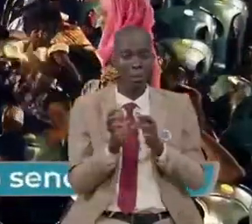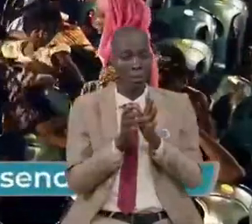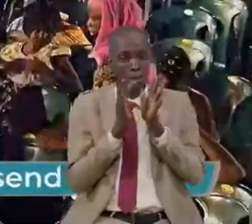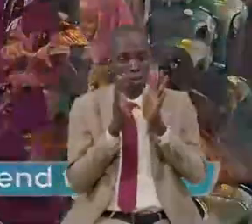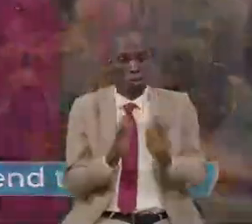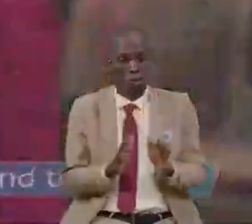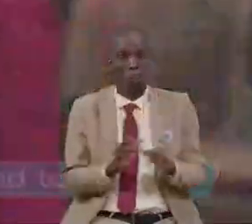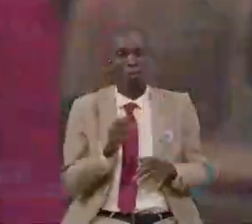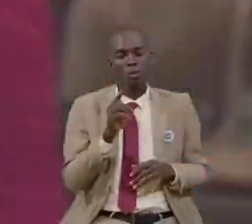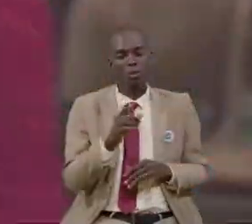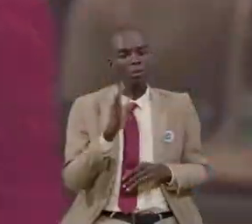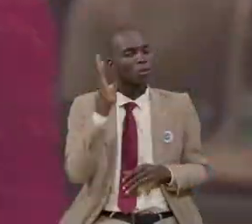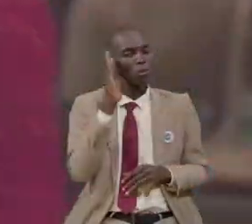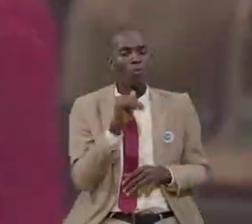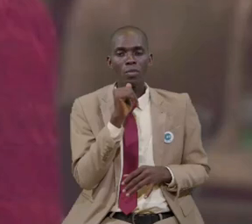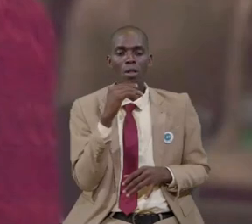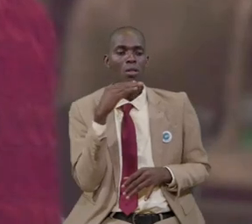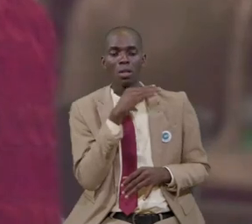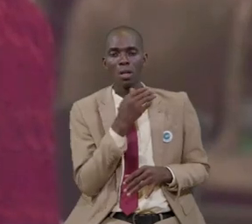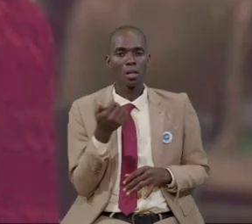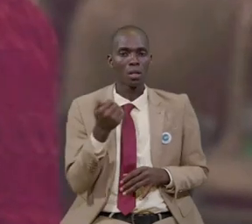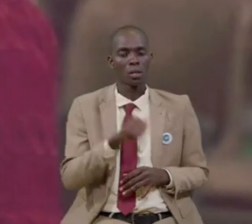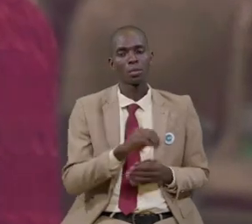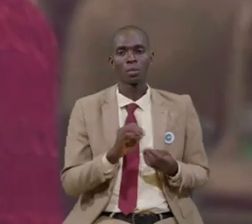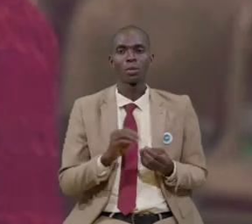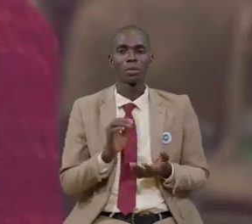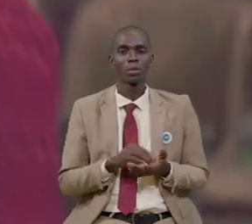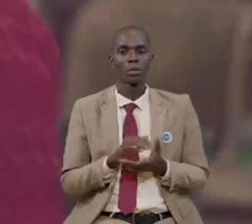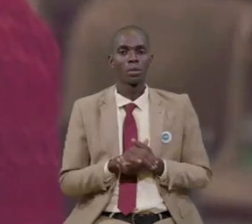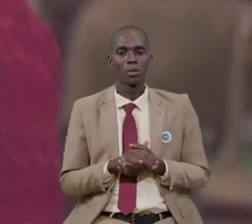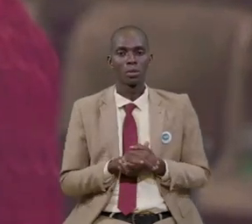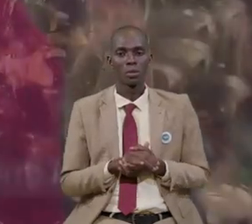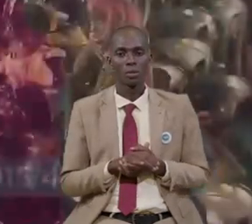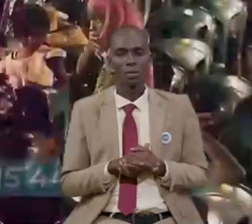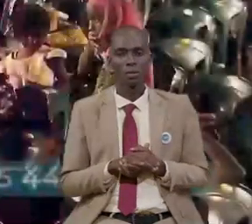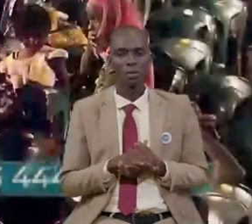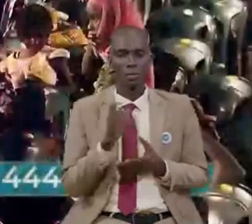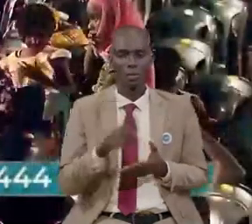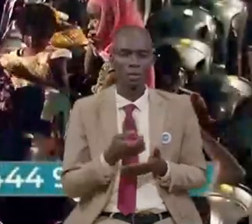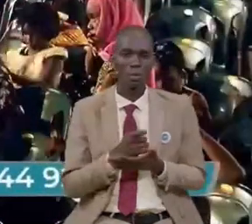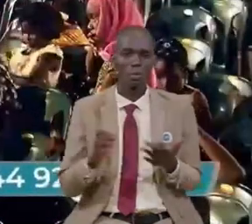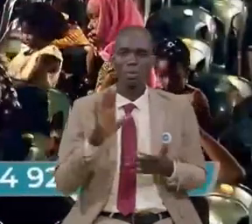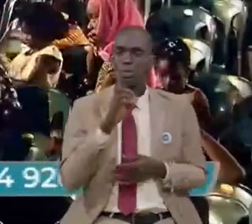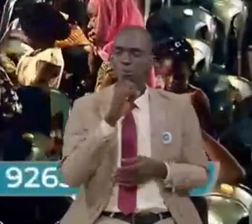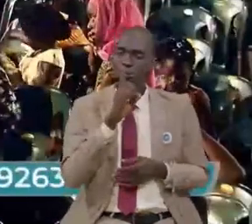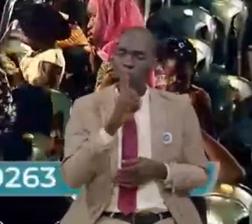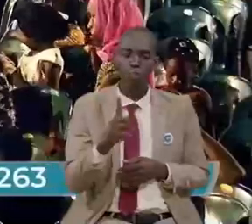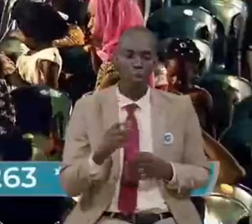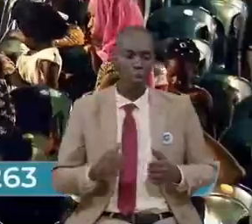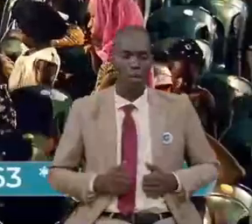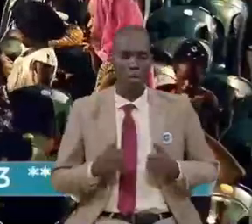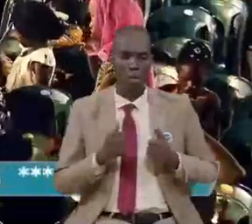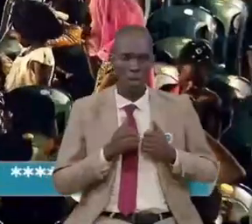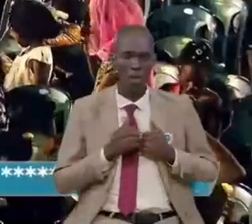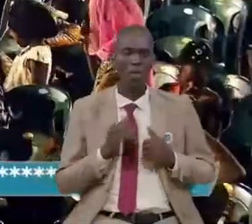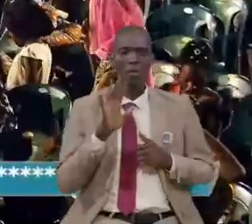miracle notable du salut qui a eu lieu dans votre vie en tant que converti. Et donnez